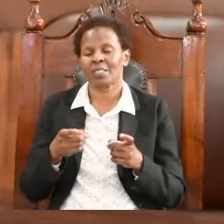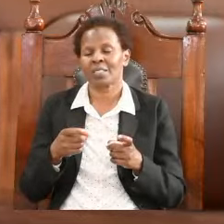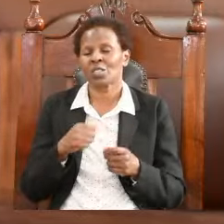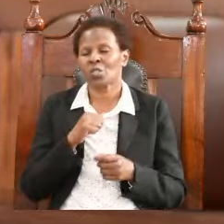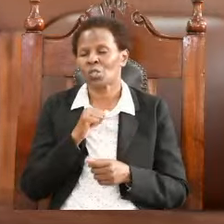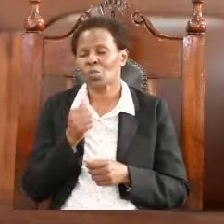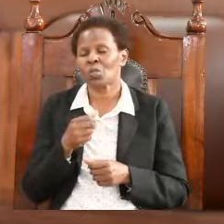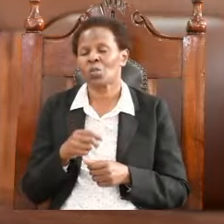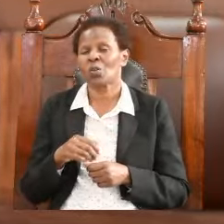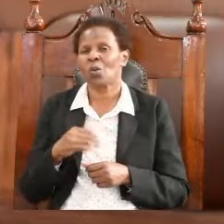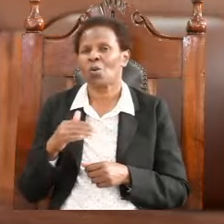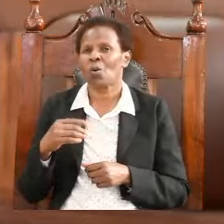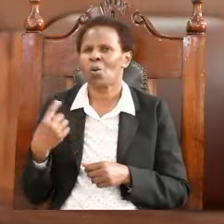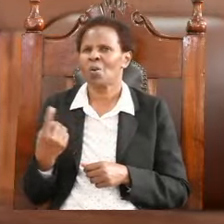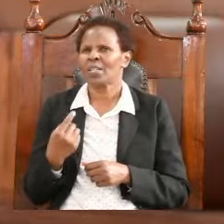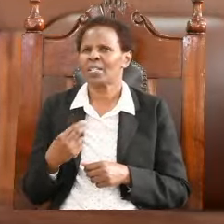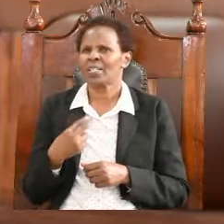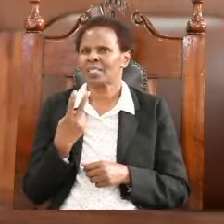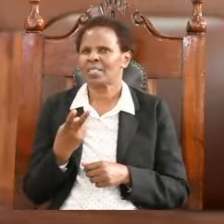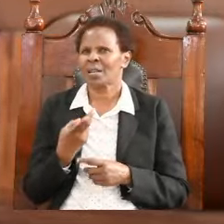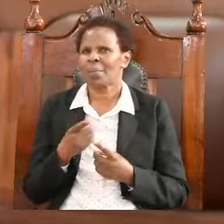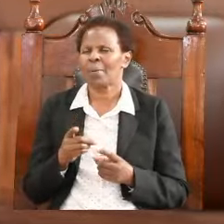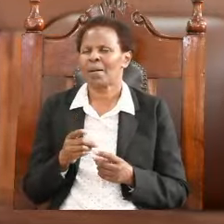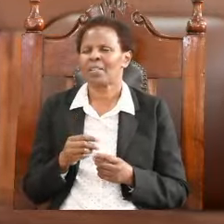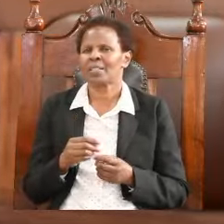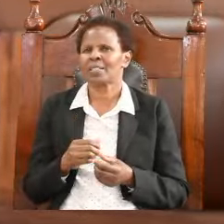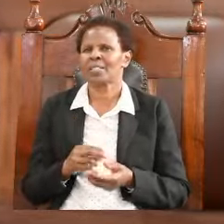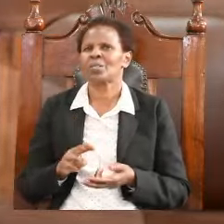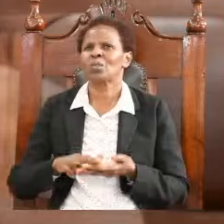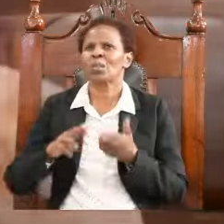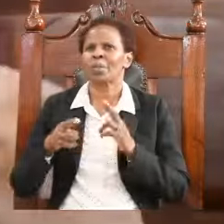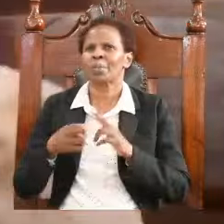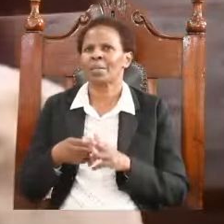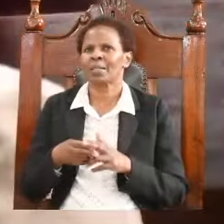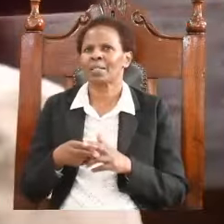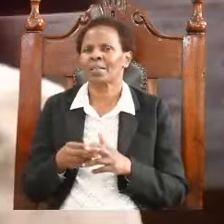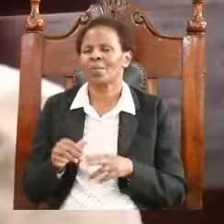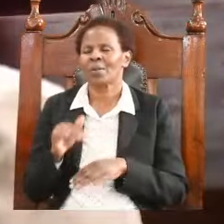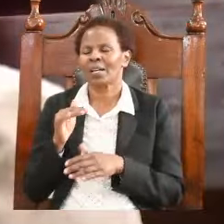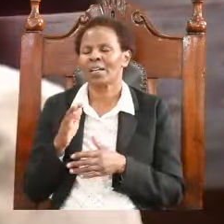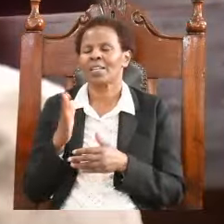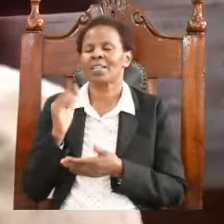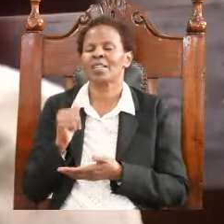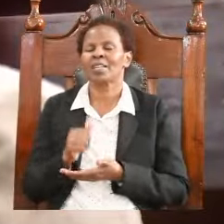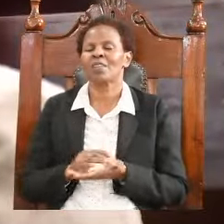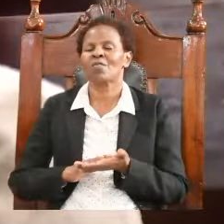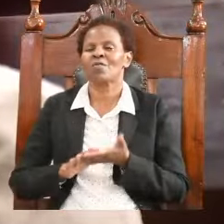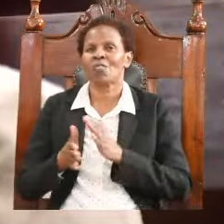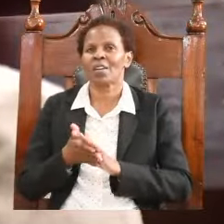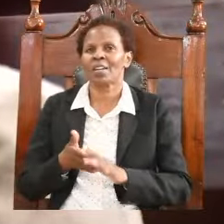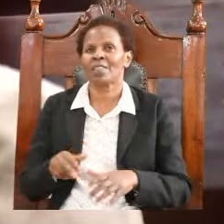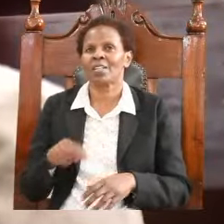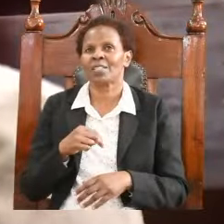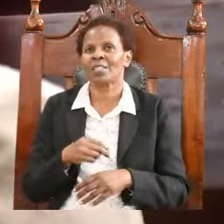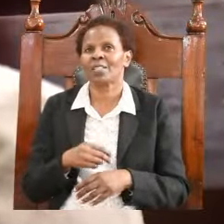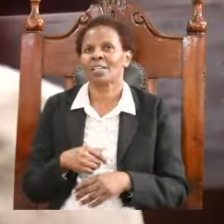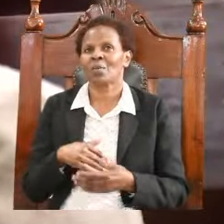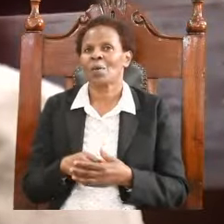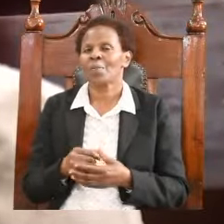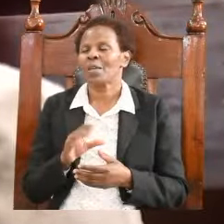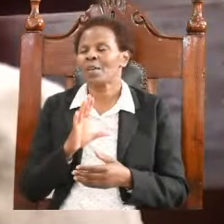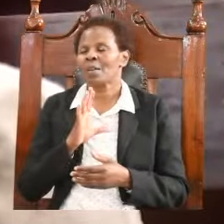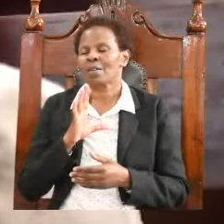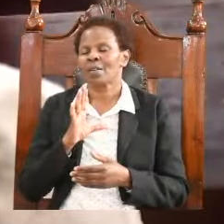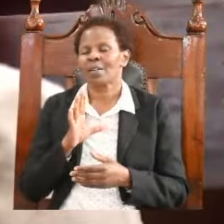tokumona kwenyihia na kwirira na mwathani tugakuhoya uturekere tuthambie twitikirike hariwe na nigetha